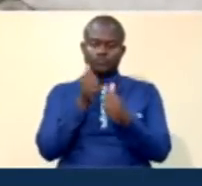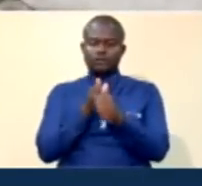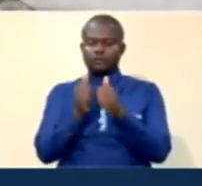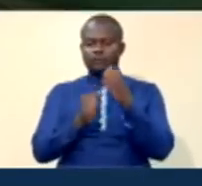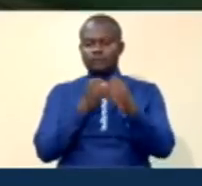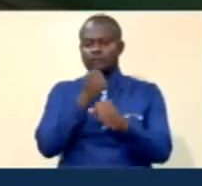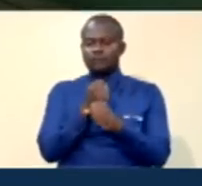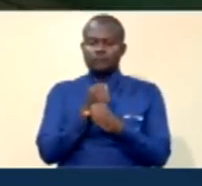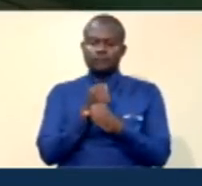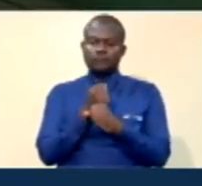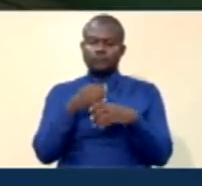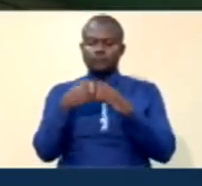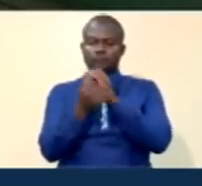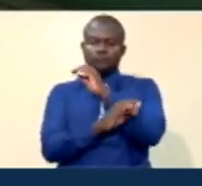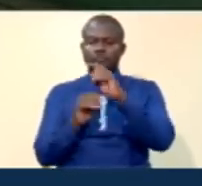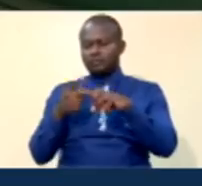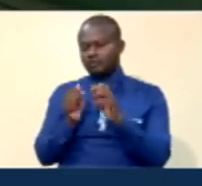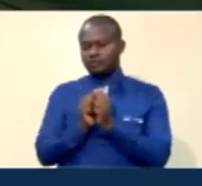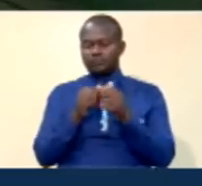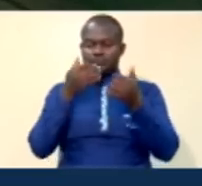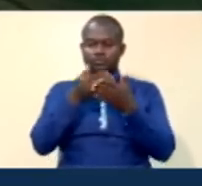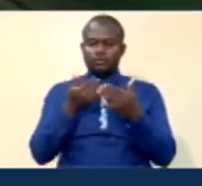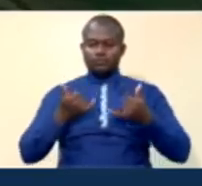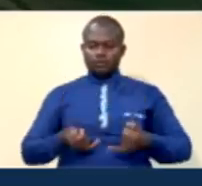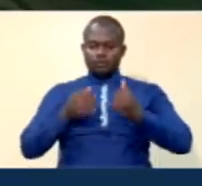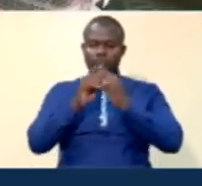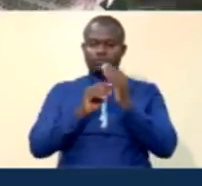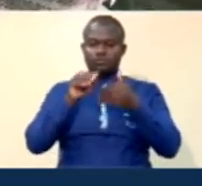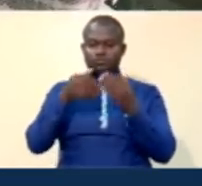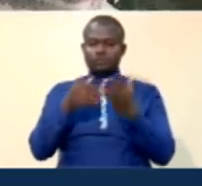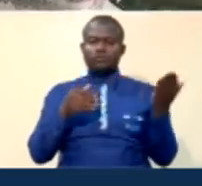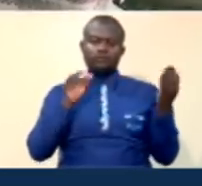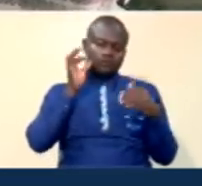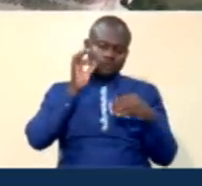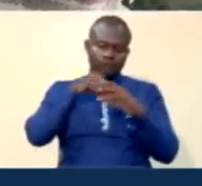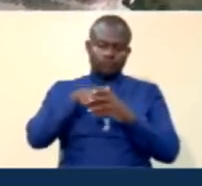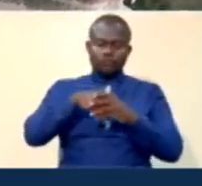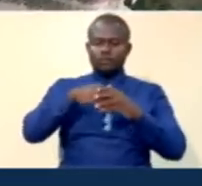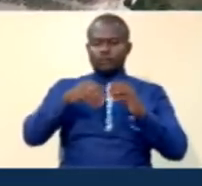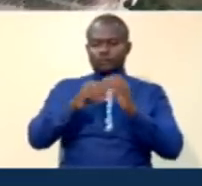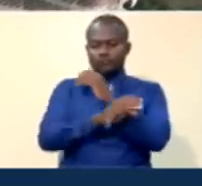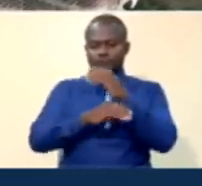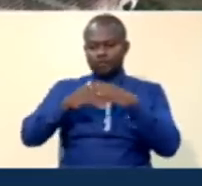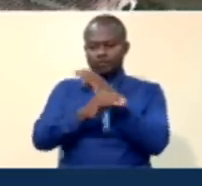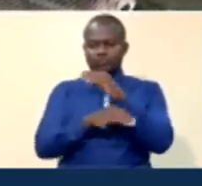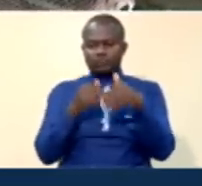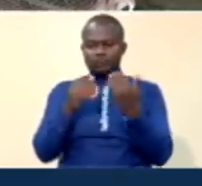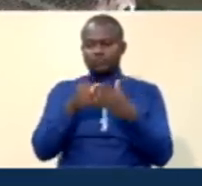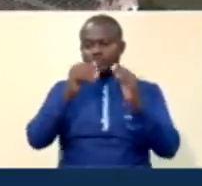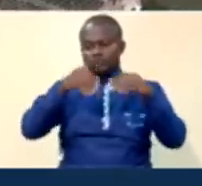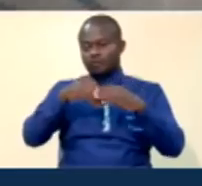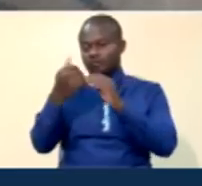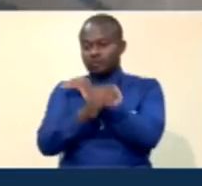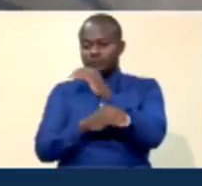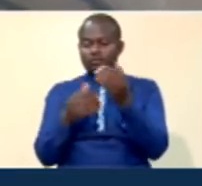mwaka rugura imbuto mu bihugu byo hanze. Kugeza ubu ibigori birimo guhingwa mu Rwanda ni imbuto zituburirwa imbere mu gihugu, abagihinga izo hanze